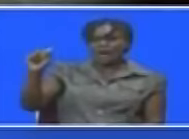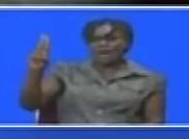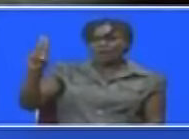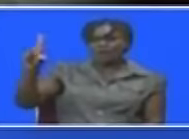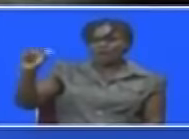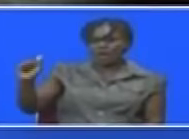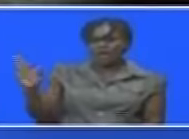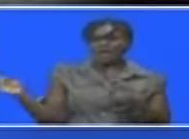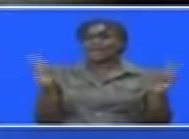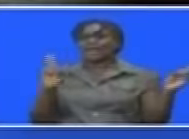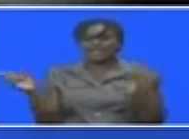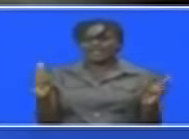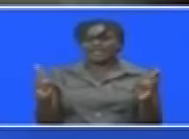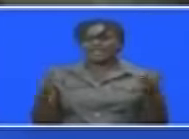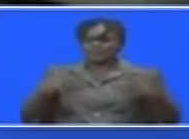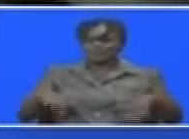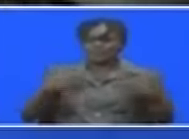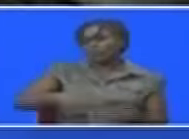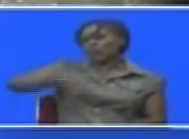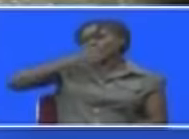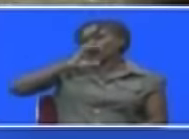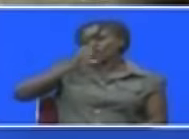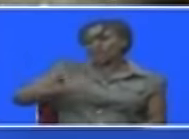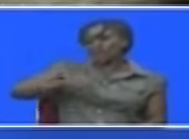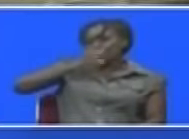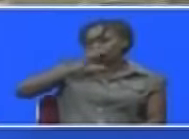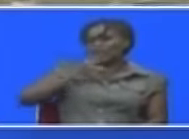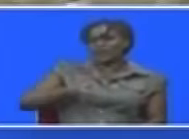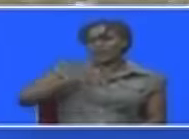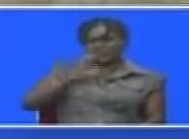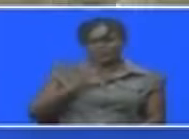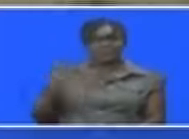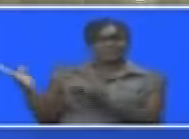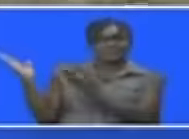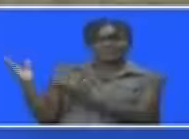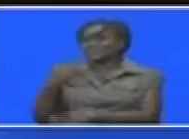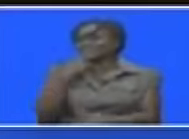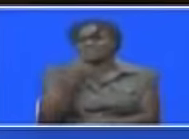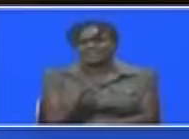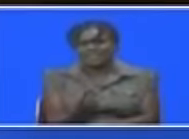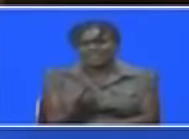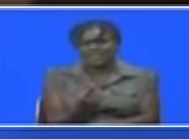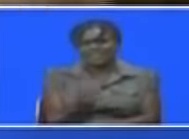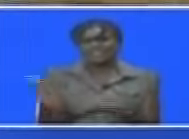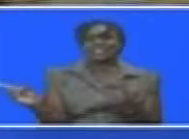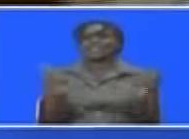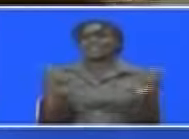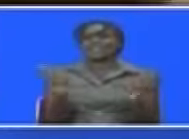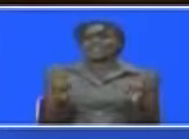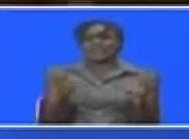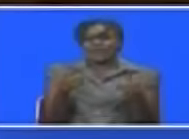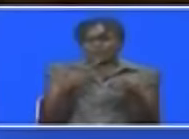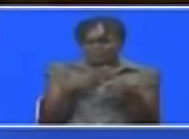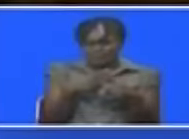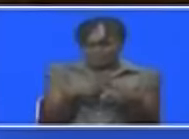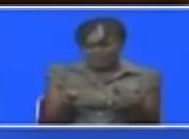ilikuwa tayari kwa mabingwa wa tembo kuiteremsha wenyewe. Hapa wanasema kameva. Hata hivyo,